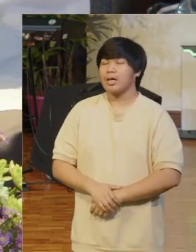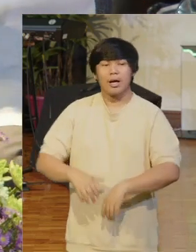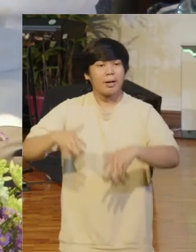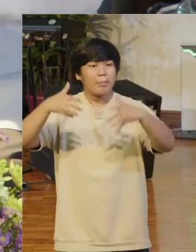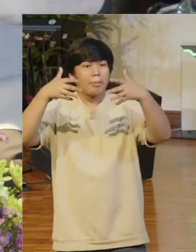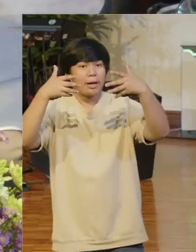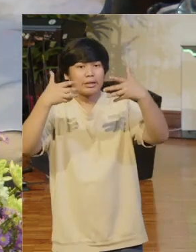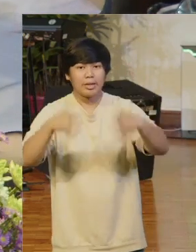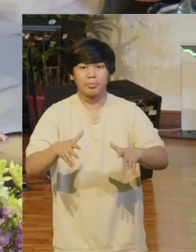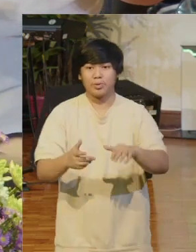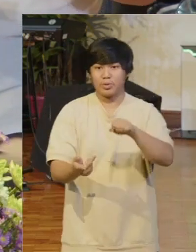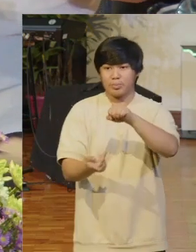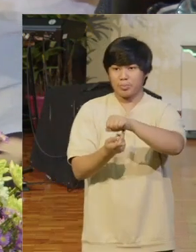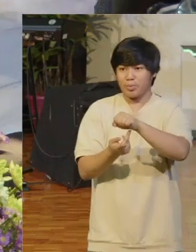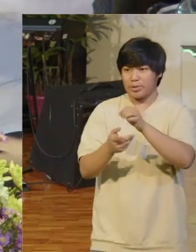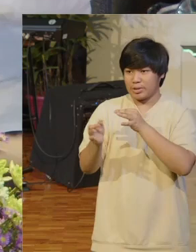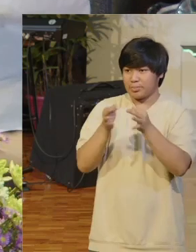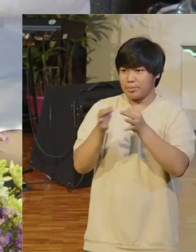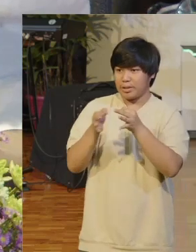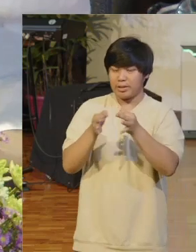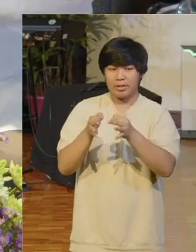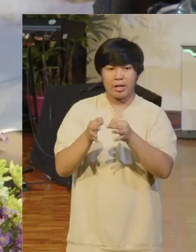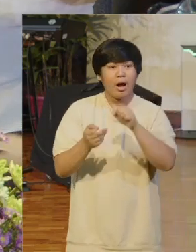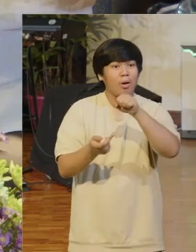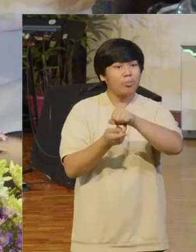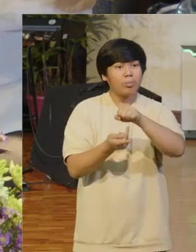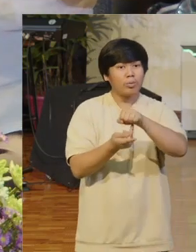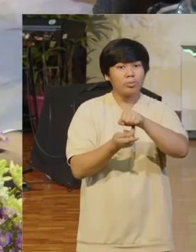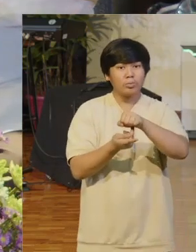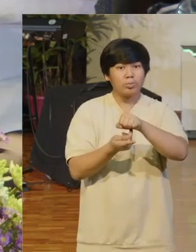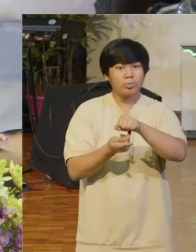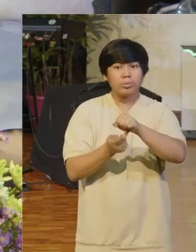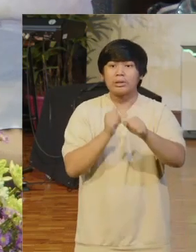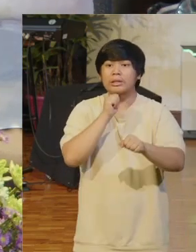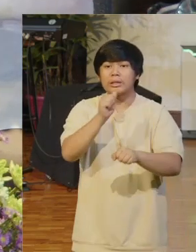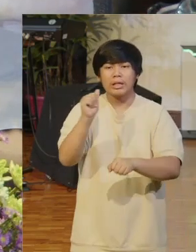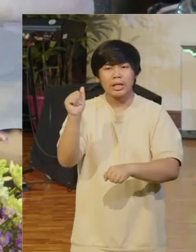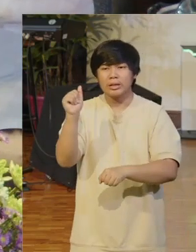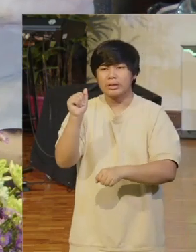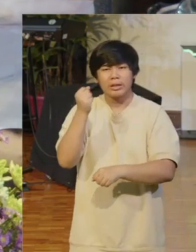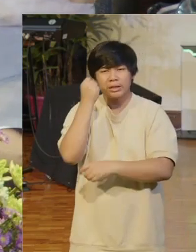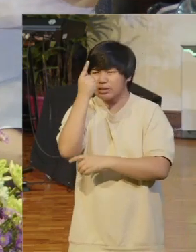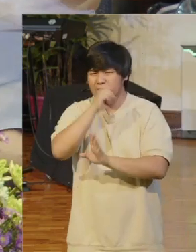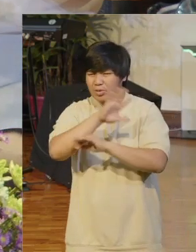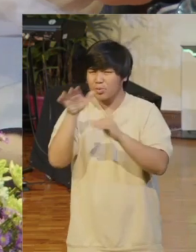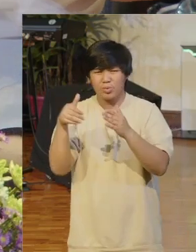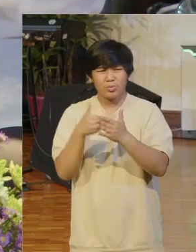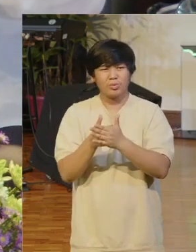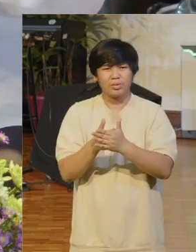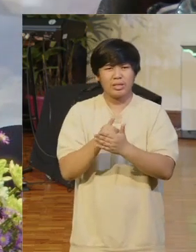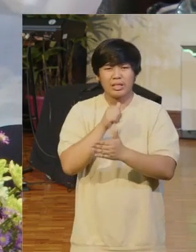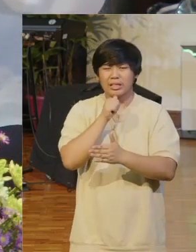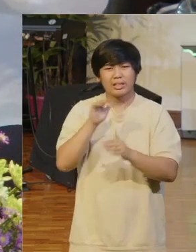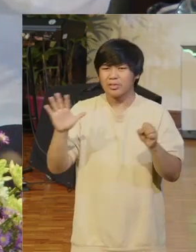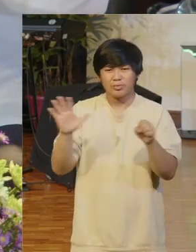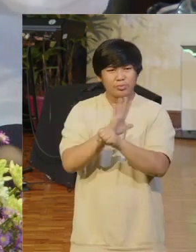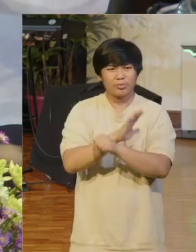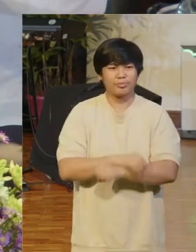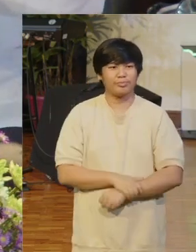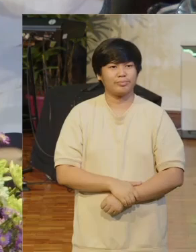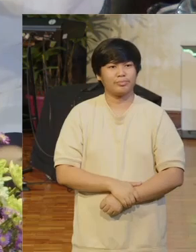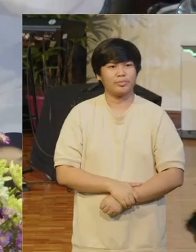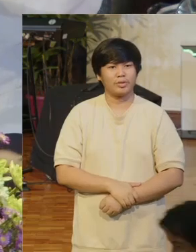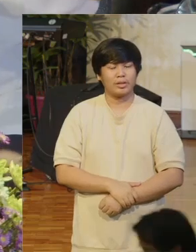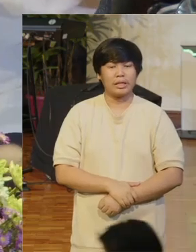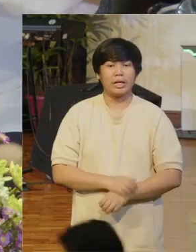pagkatapos pinaliwanag ni Pablo, hindi rin niya maunawaan ng buo kung paano mangyayari ang lahat no? So sabi niya, oh, the depth